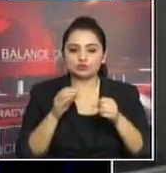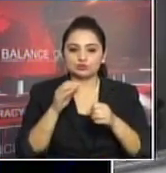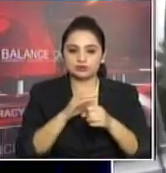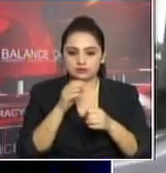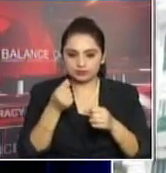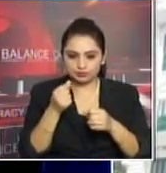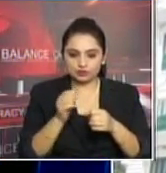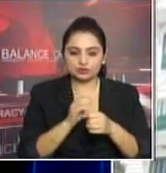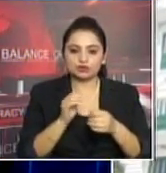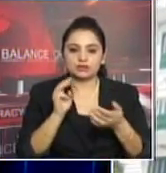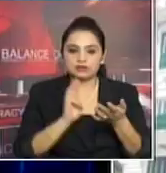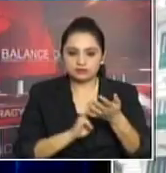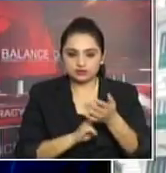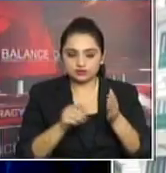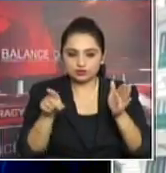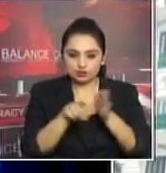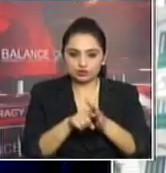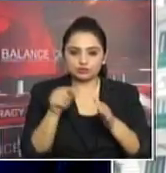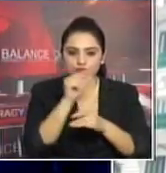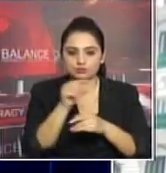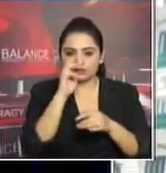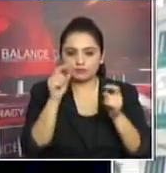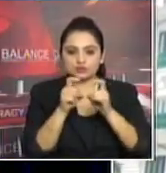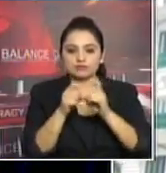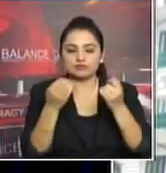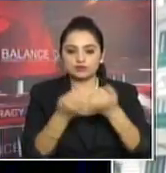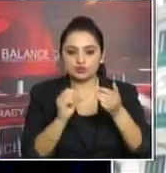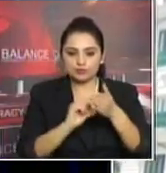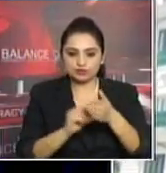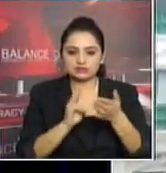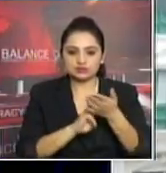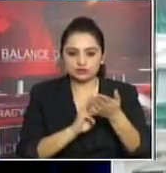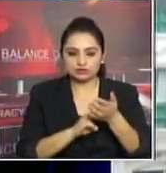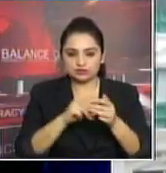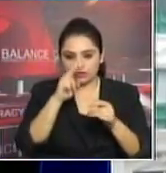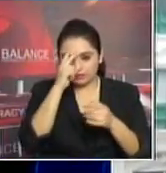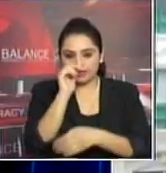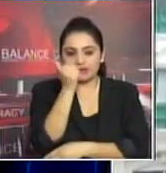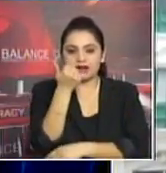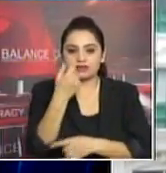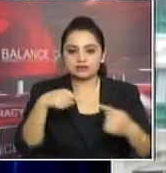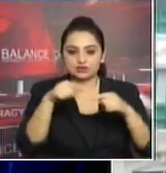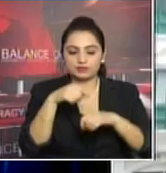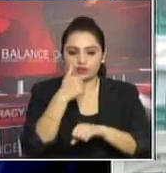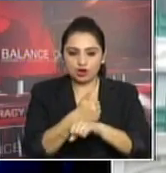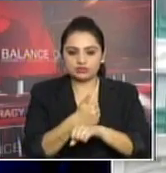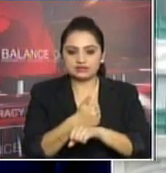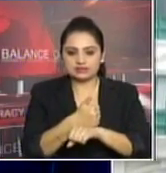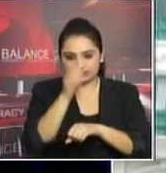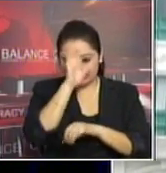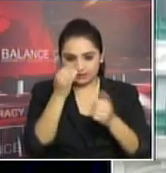तथा सदस्यहरूको नियुक्तिको विषयमा पनि छलफल गरिएको परिषदका सदस्य एवं राष्ट्रिय सभाका अध्यक्ष गणेश प्रसाद तिमिल